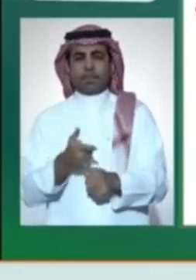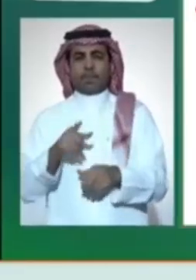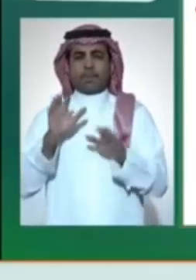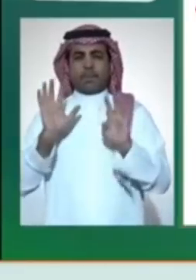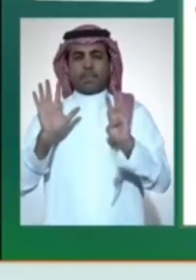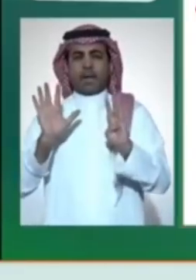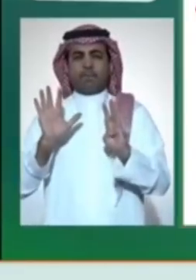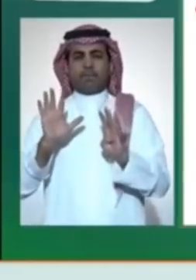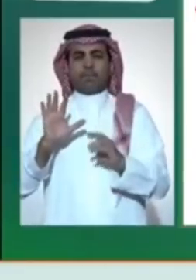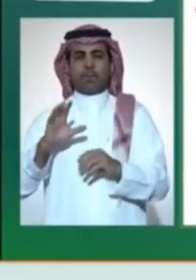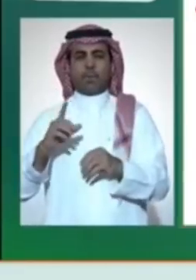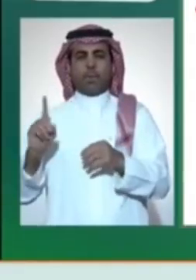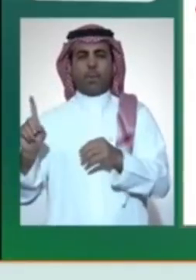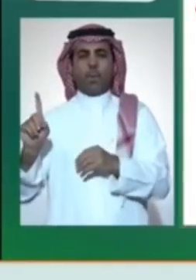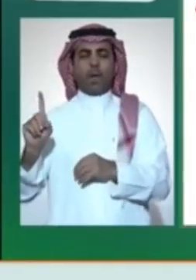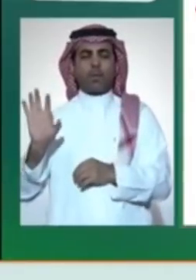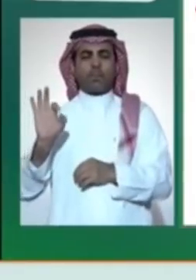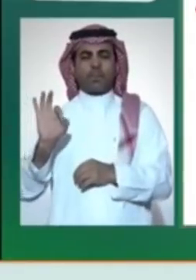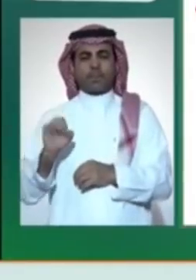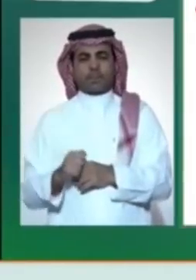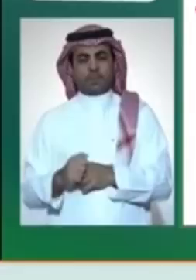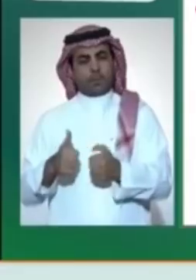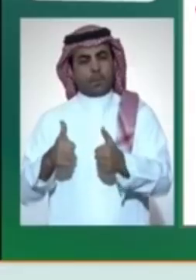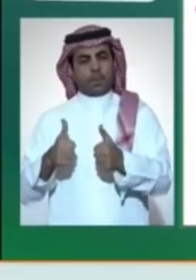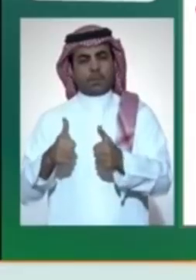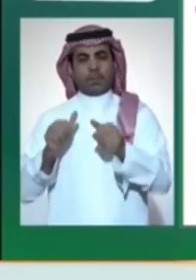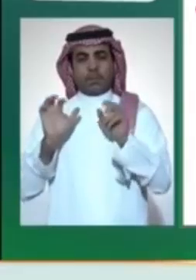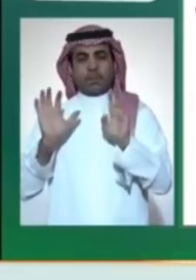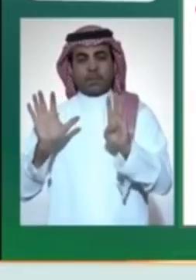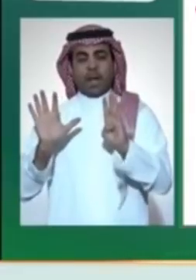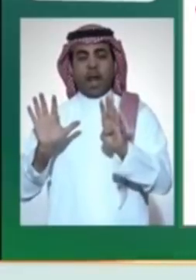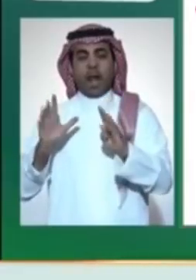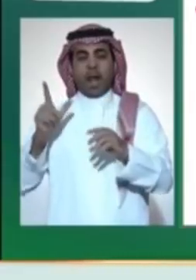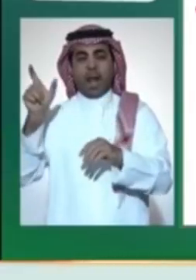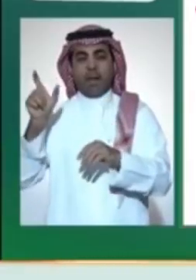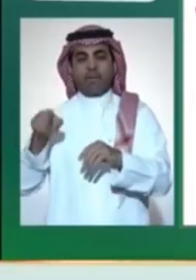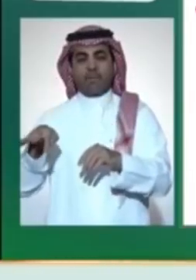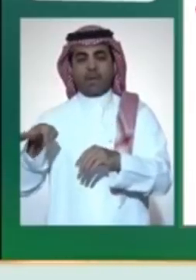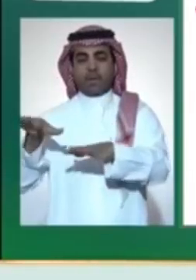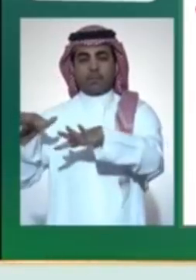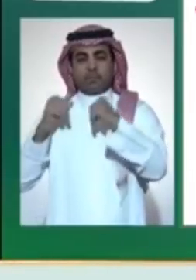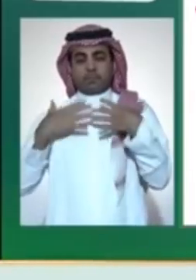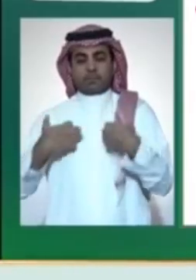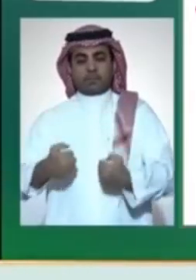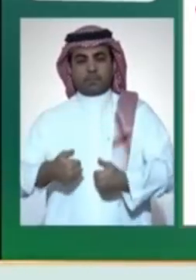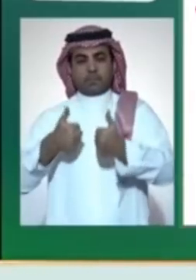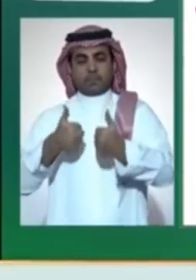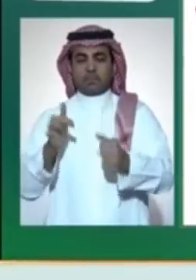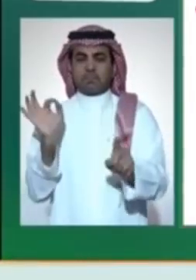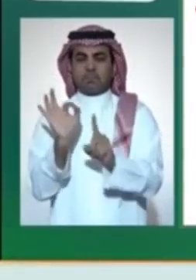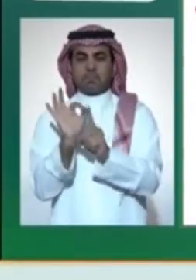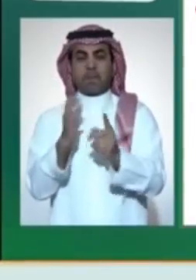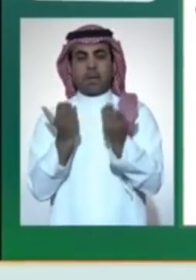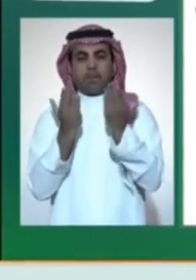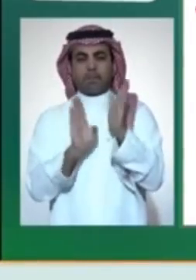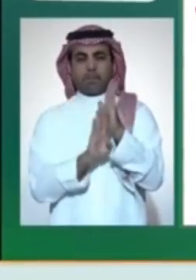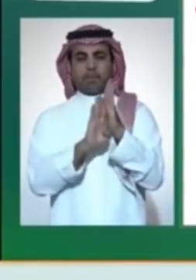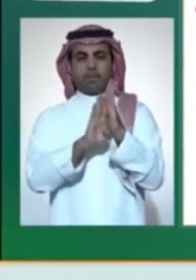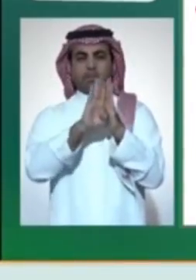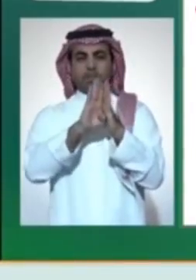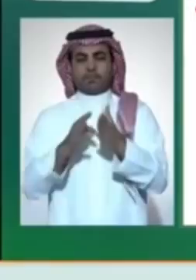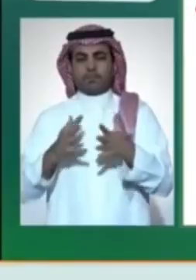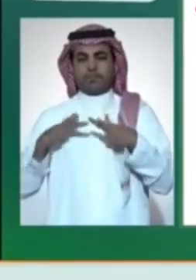19051 حالة تعافي. هذا من المؤشرات الإيجابية ومن المؤشرات الجيدة، وبإذن الله يستمر في الصعود، وكل ما